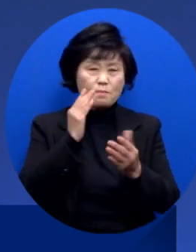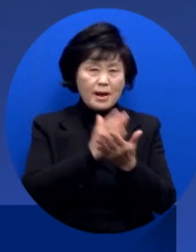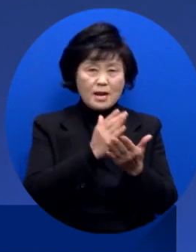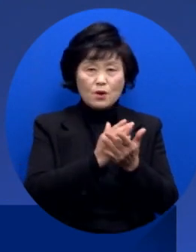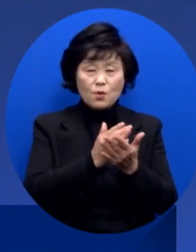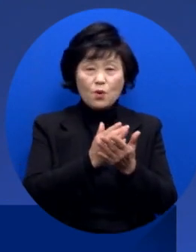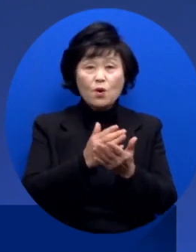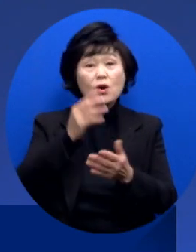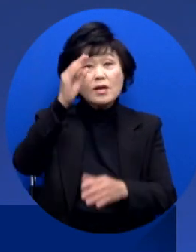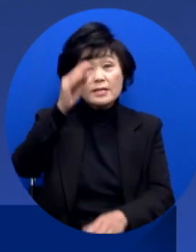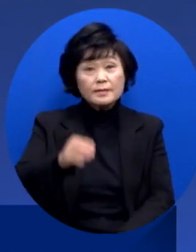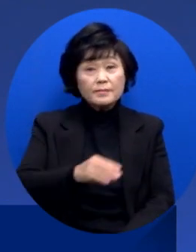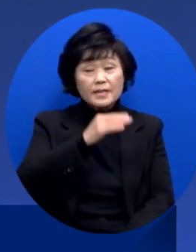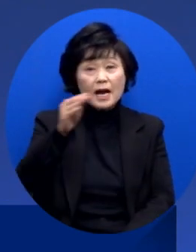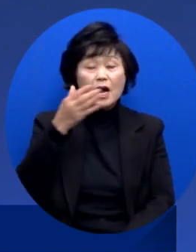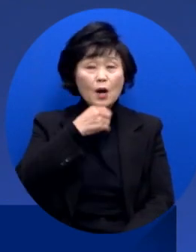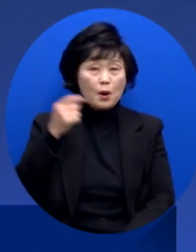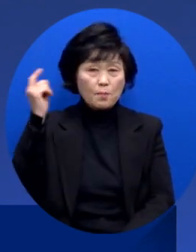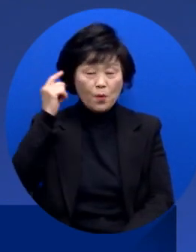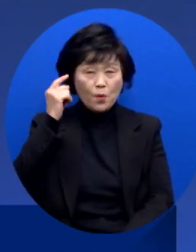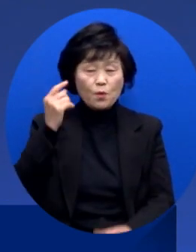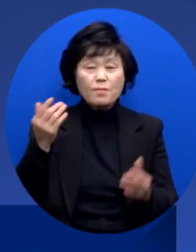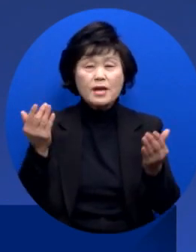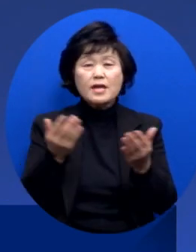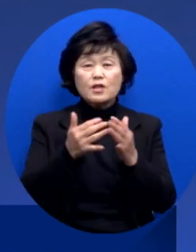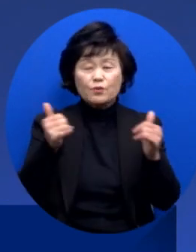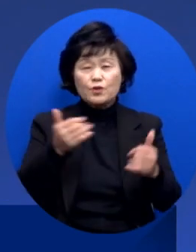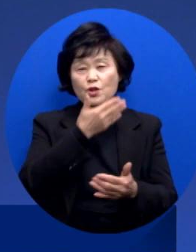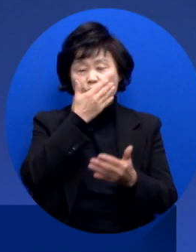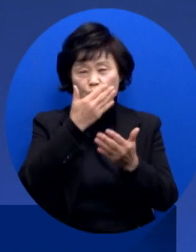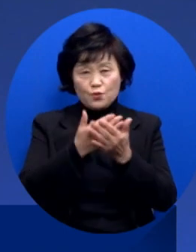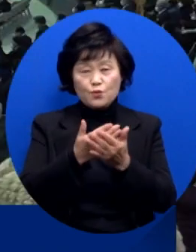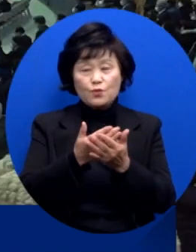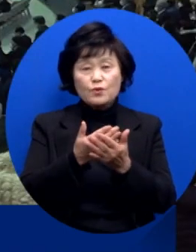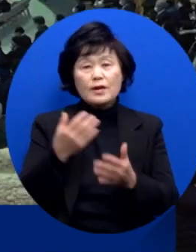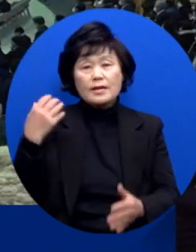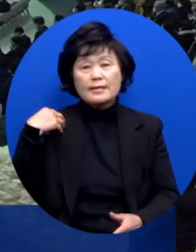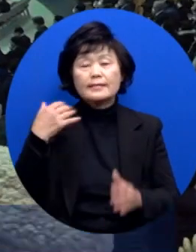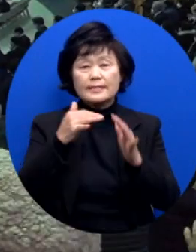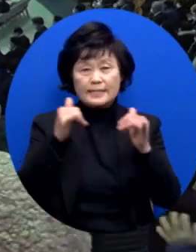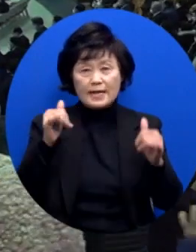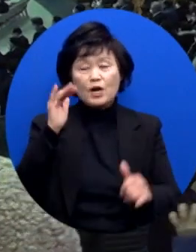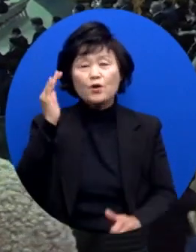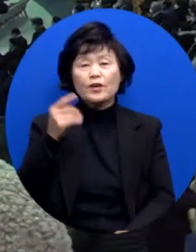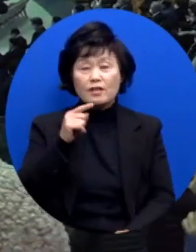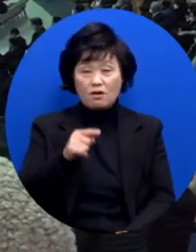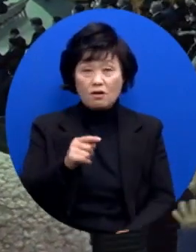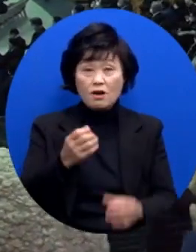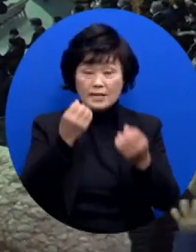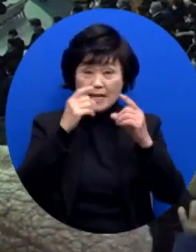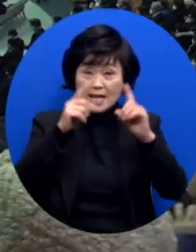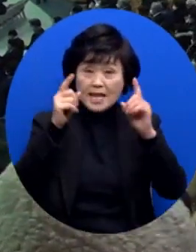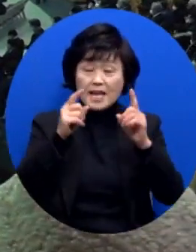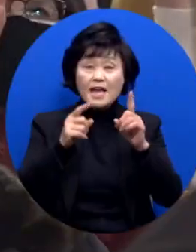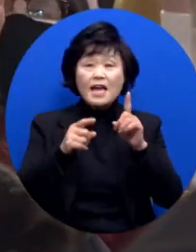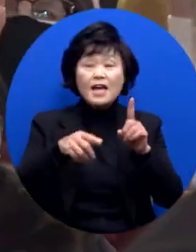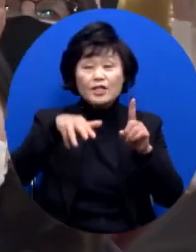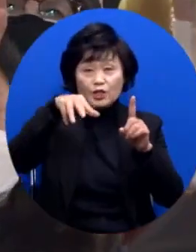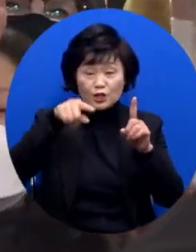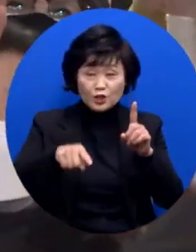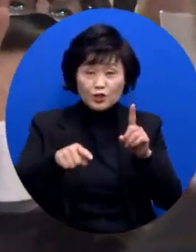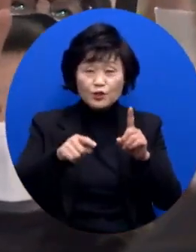바꾸고 십자가 복음의 일꾼의 중요한 사명이 되는 것이죠. 새해 첫째 주를 새벽 기도회로